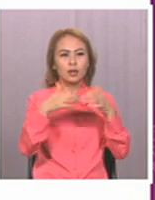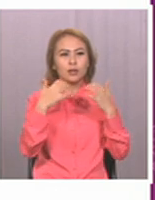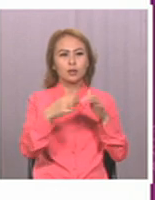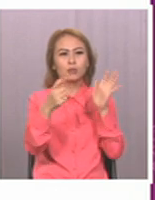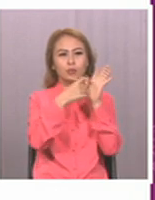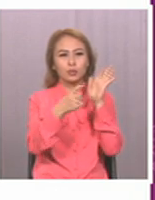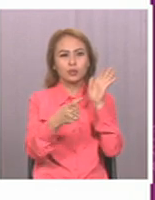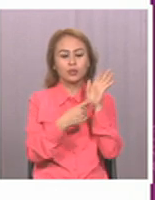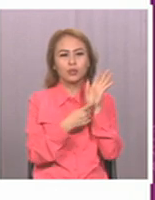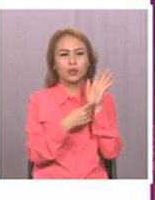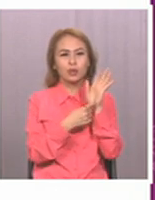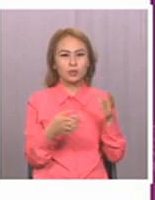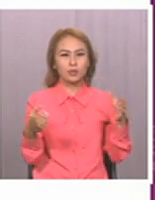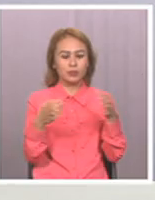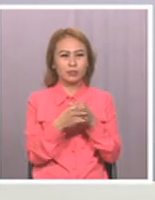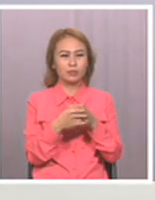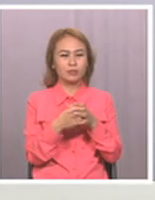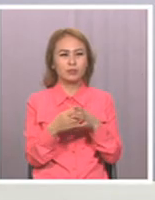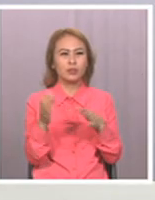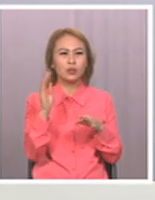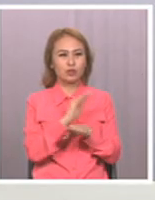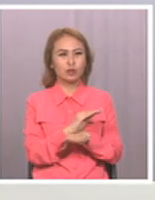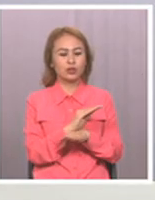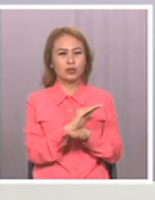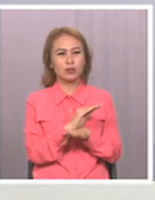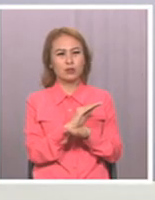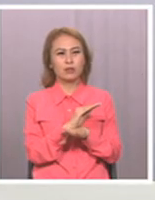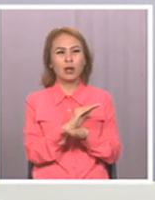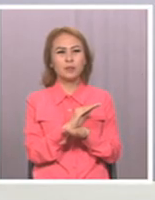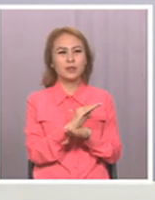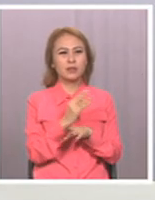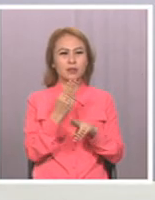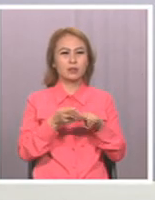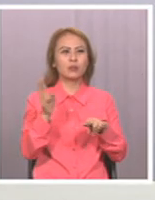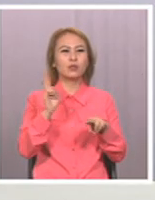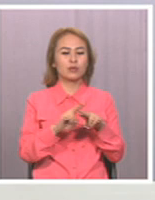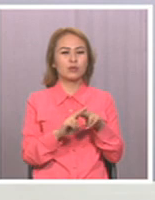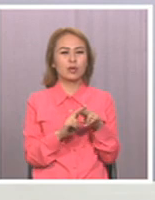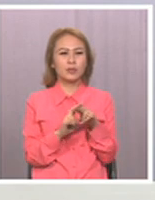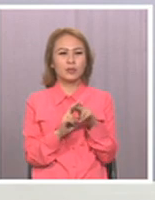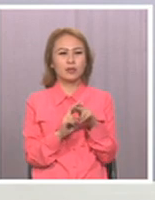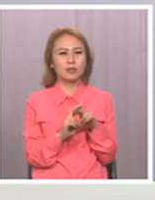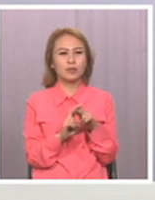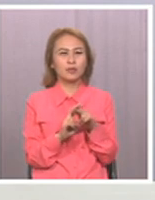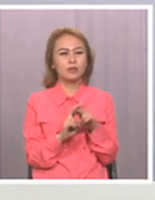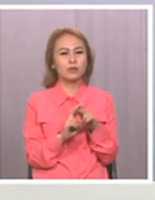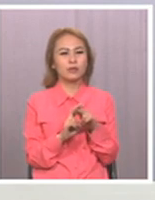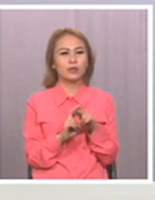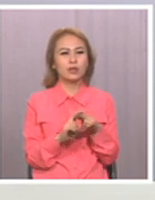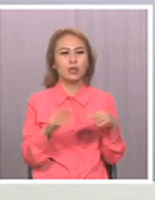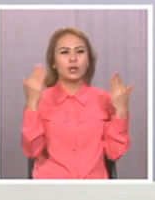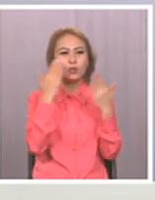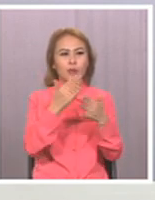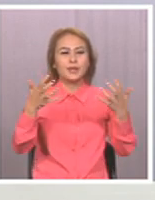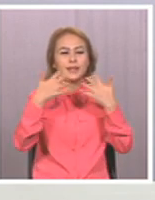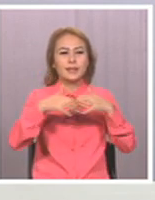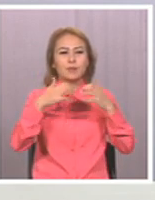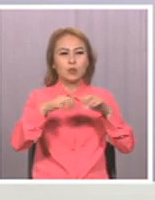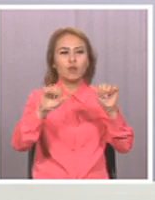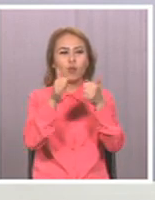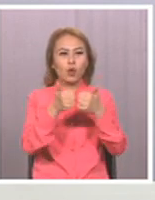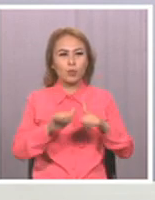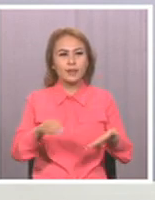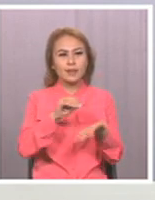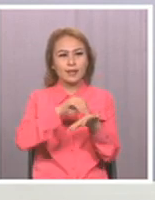қосындысын қосылғыштар санына бөлгенде шығатын бөліндіні айтады. Ал оны есептеу формуласы